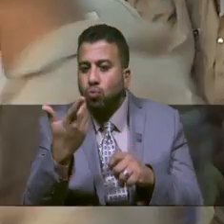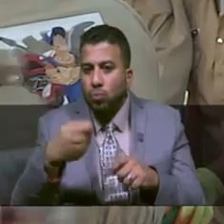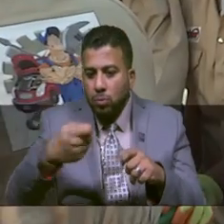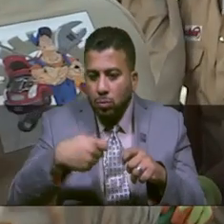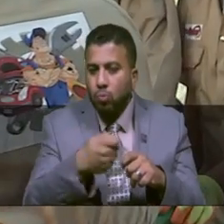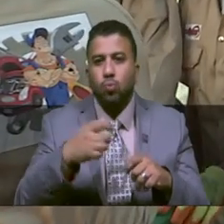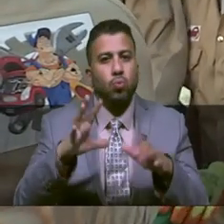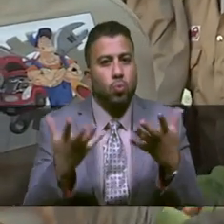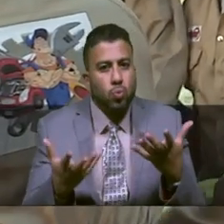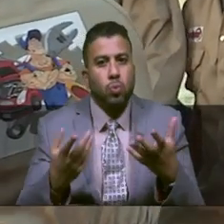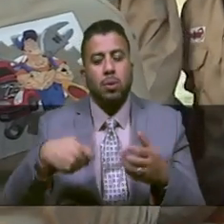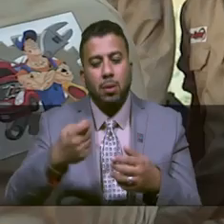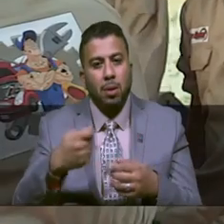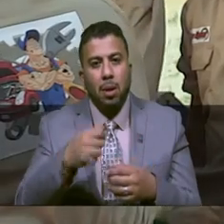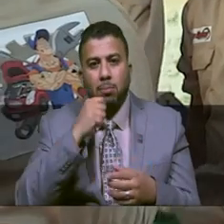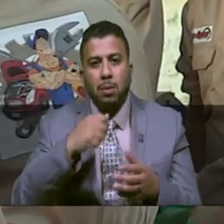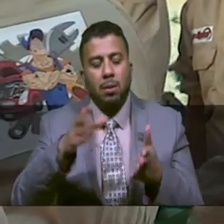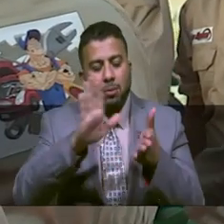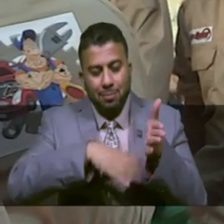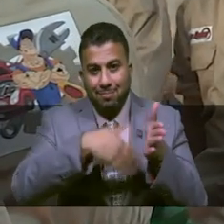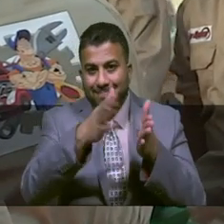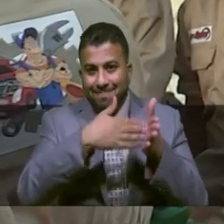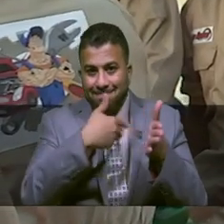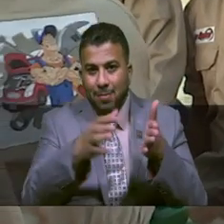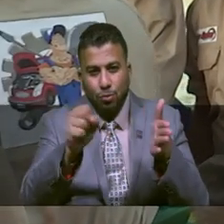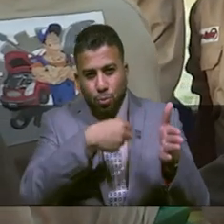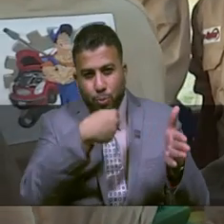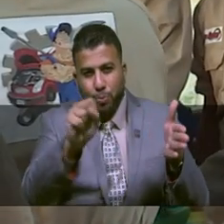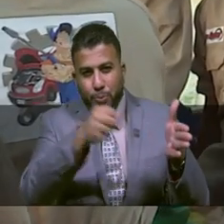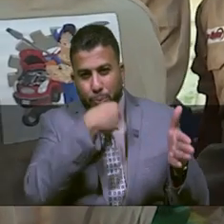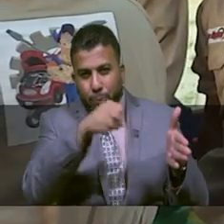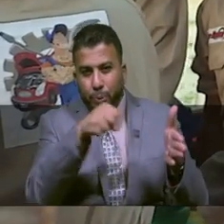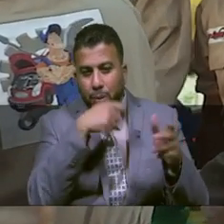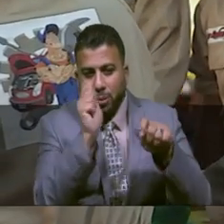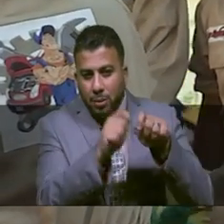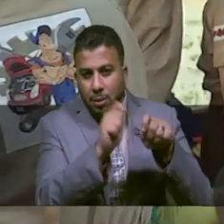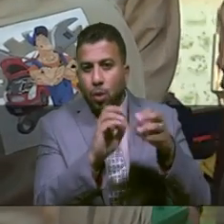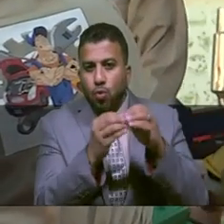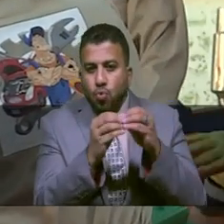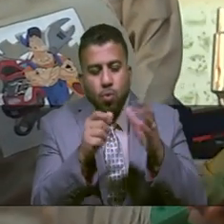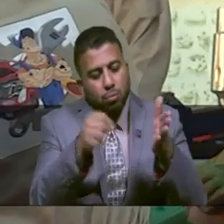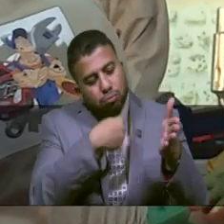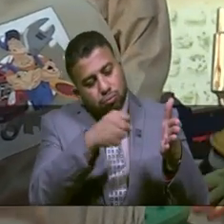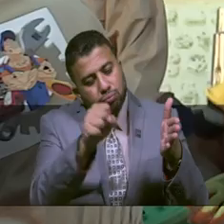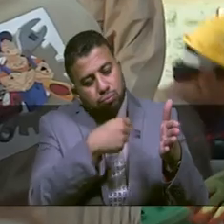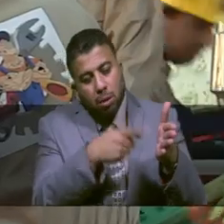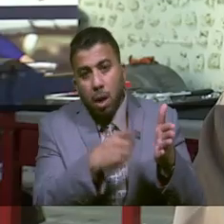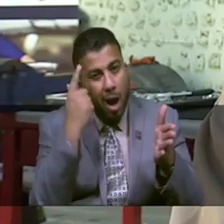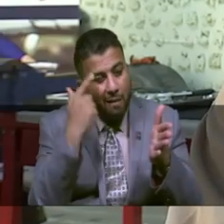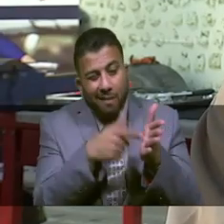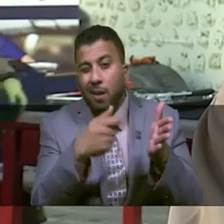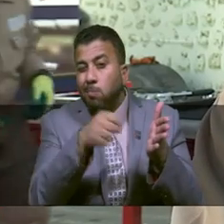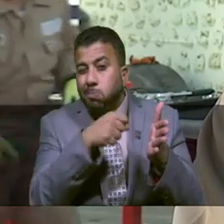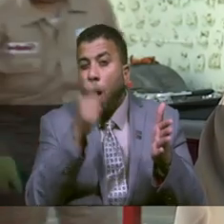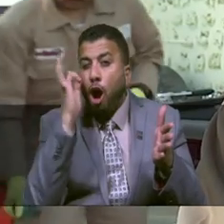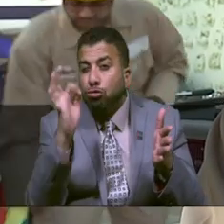يتوفرن، صبغ وسمكرة، كيف المواد الصبغ، أنواع الصبغ، كيف تعرف أن السيارة مصبوغة ولا مو مصبوغة. خبرتي